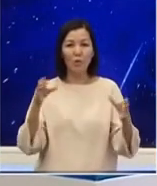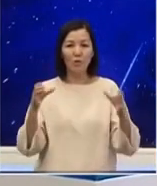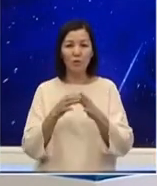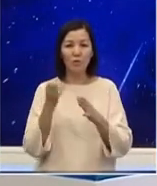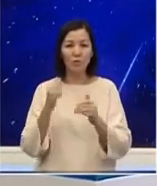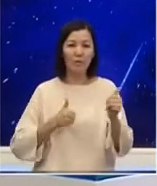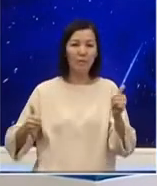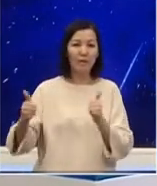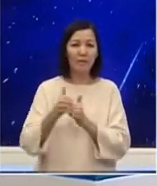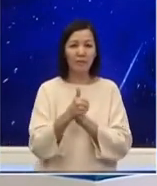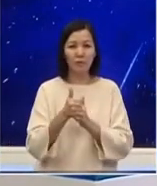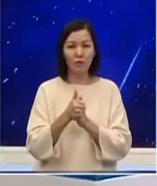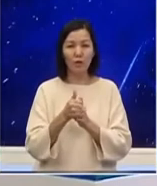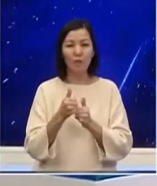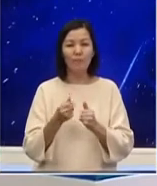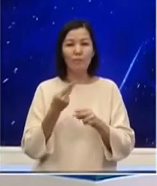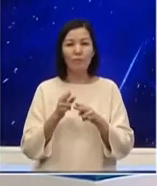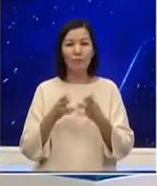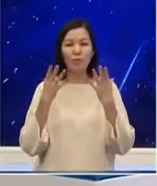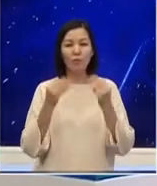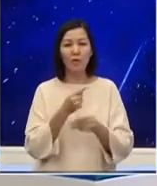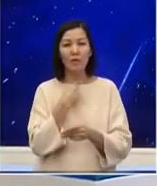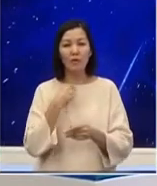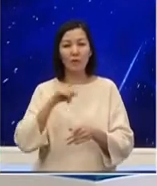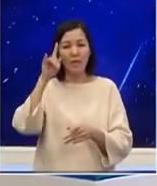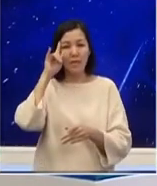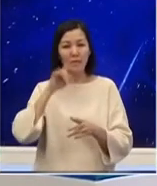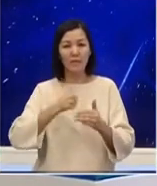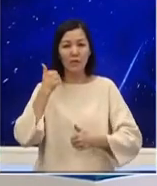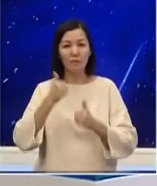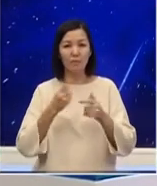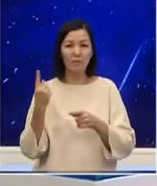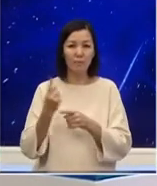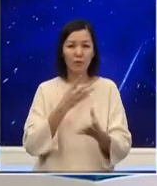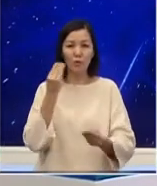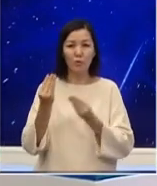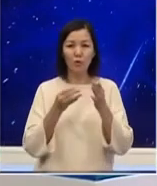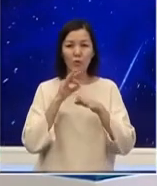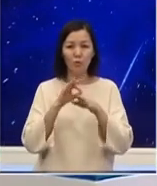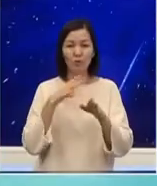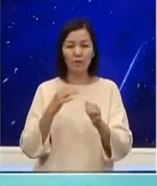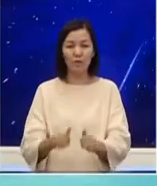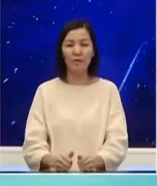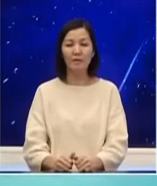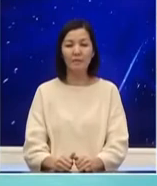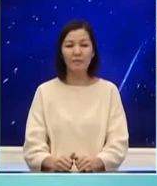клубынан басым түсті. Айта кетейік, бұл күндері Талдықорғанда Қазақстан чемпионатының бірінші туры өтіп жатыр.